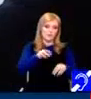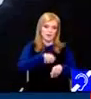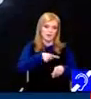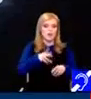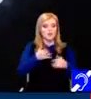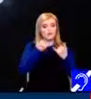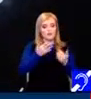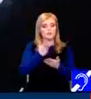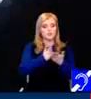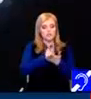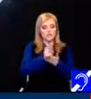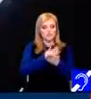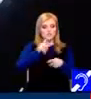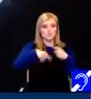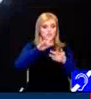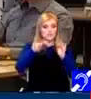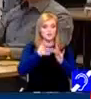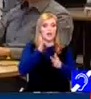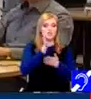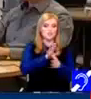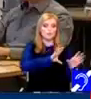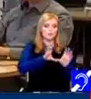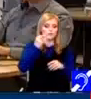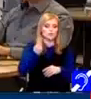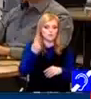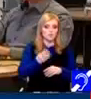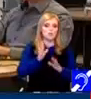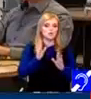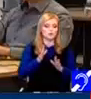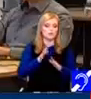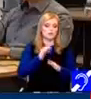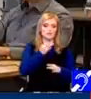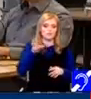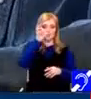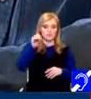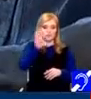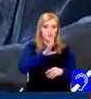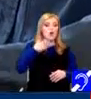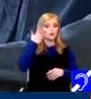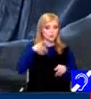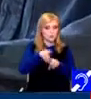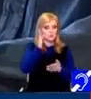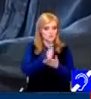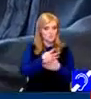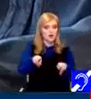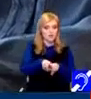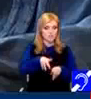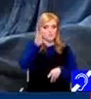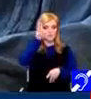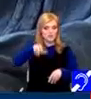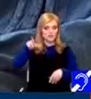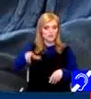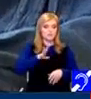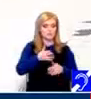servicii prin intermediul platformelor digitale. Aceștia au protecție socială doar în unele state europene și în România există categorii de salariați care